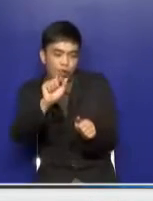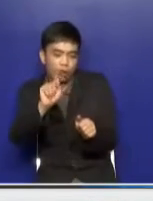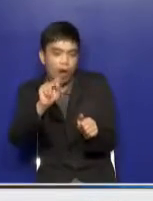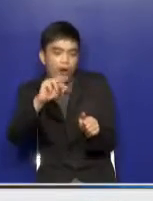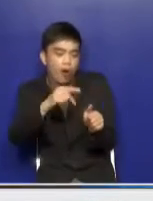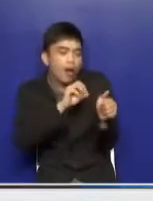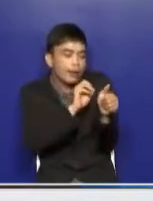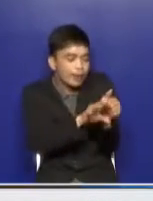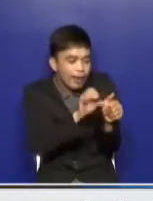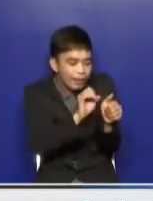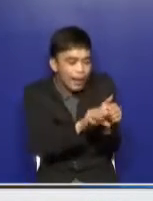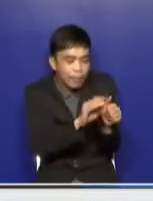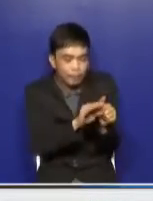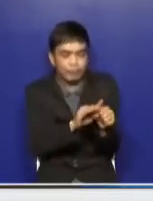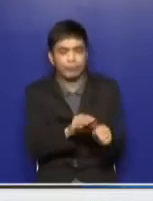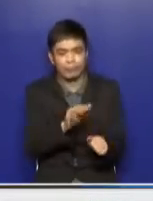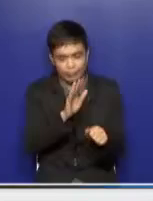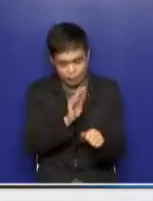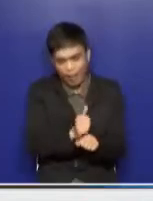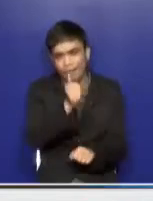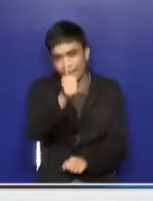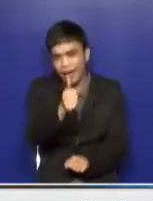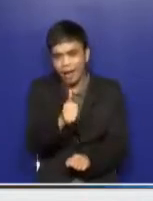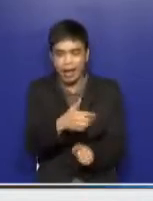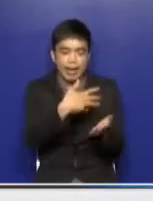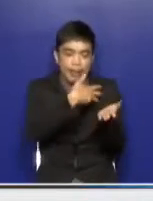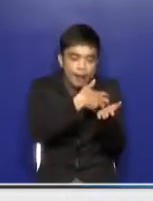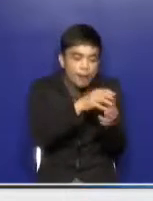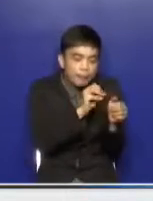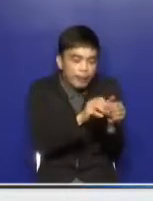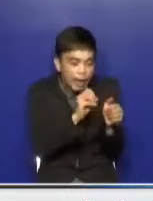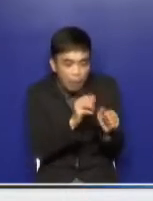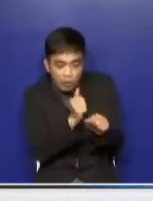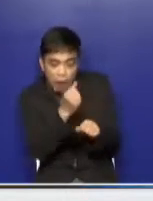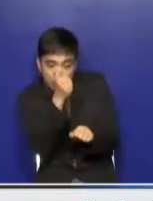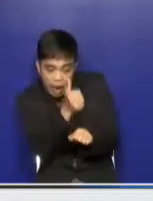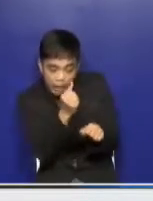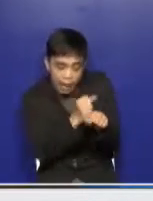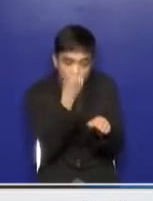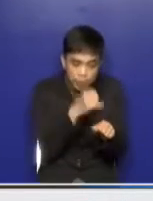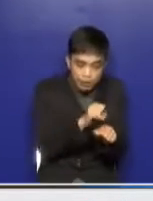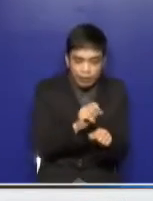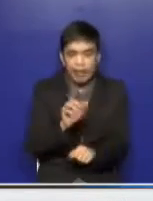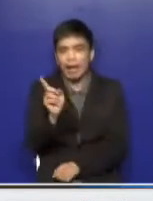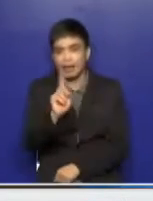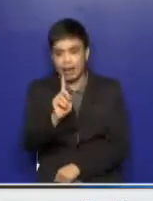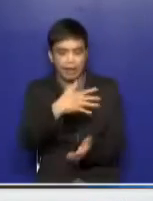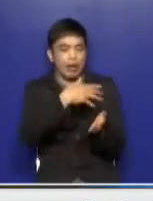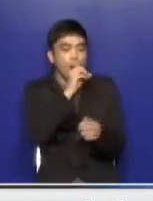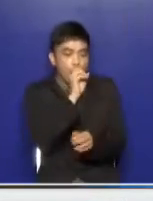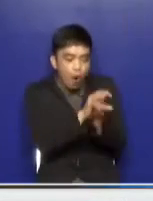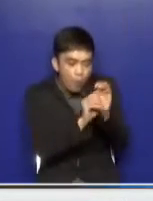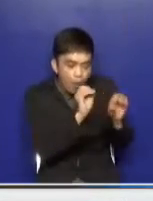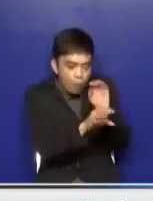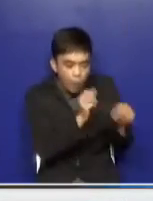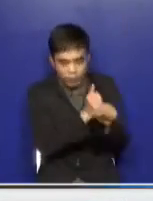ให้ขอให้ข้อมูลดีๆให้เขาแล้วก็สำนักงานตรวจเงินแผ่นดินก็อยากจะให้มีวิศว